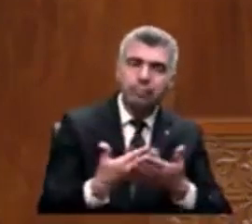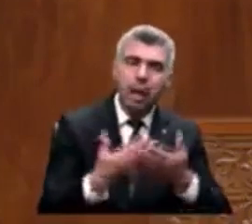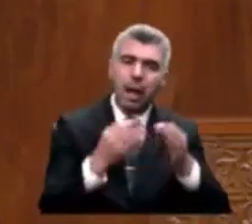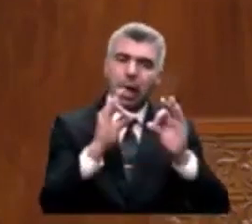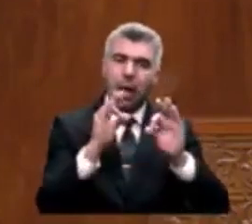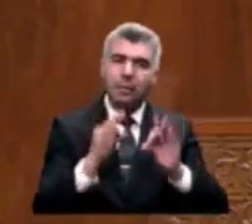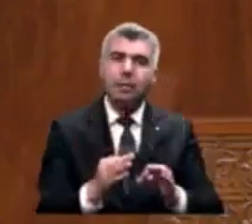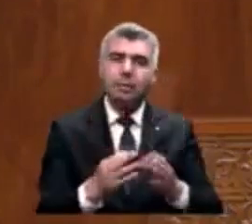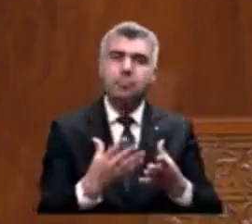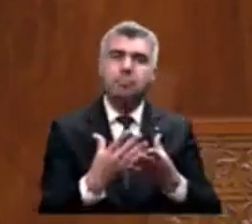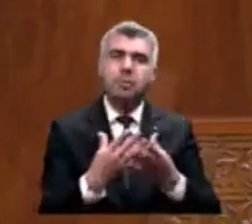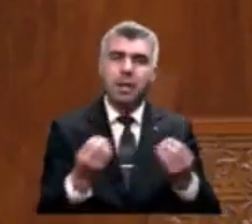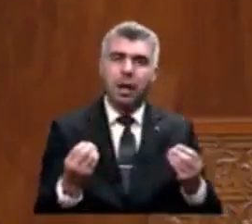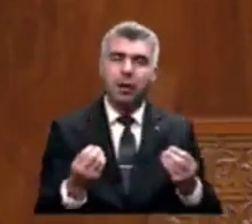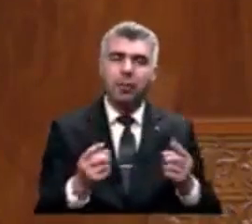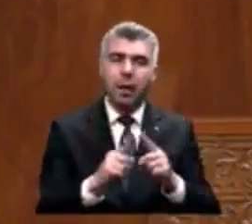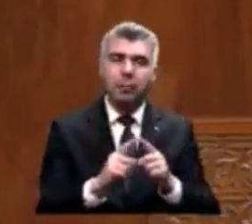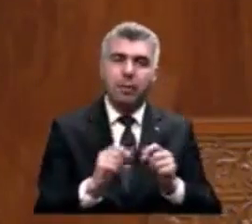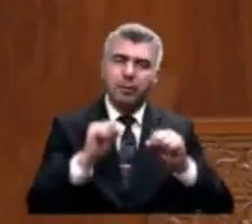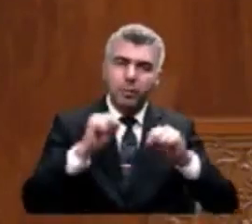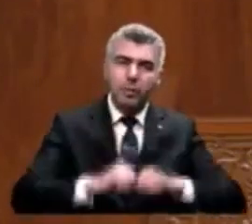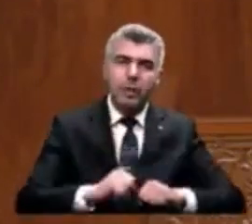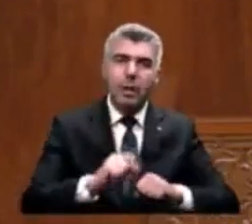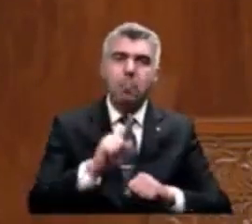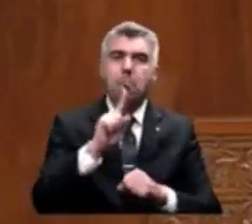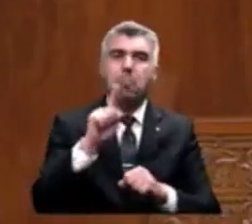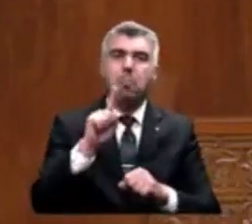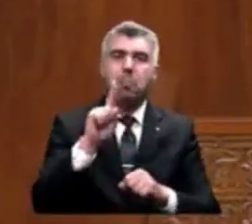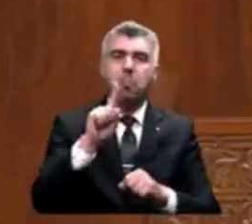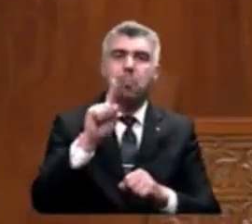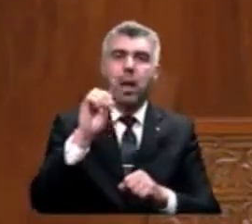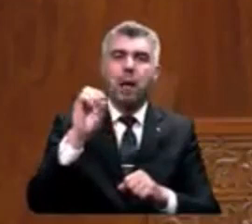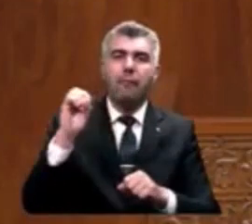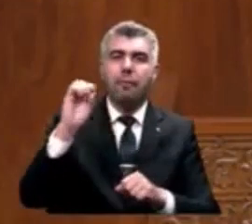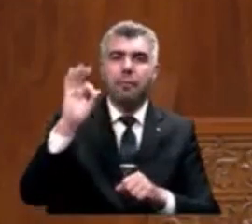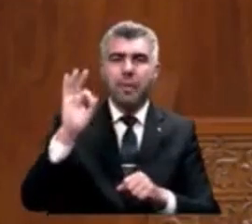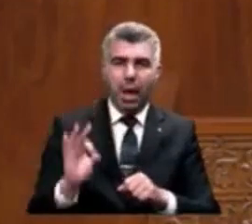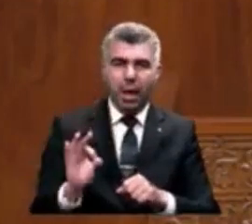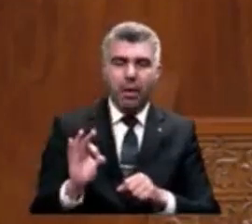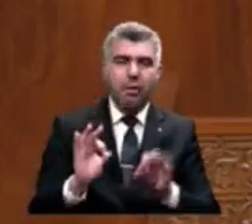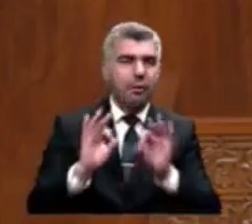النقاط. يمكن ما لبيناش 100% ديال المطالب،